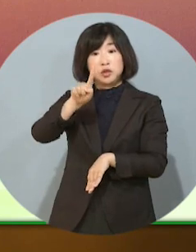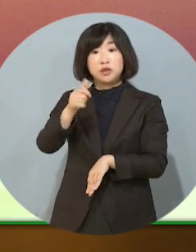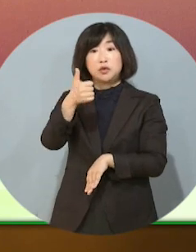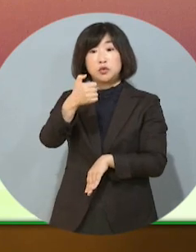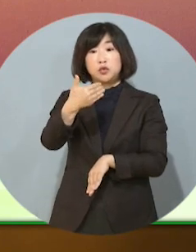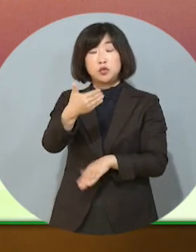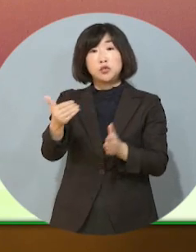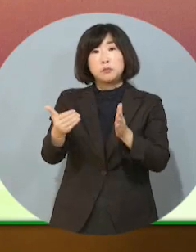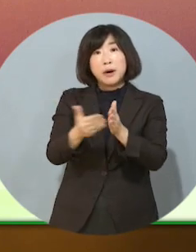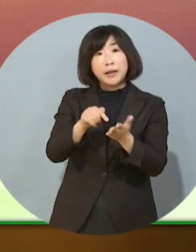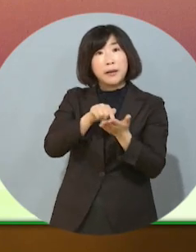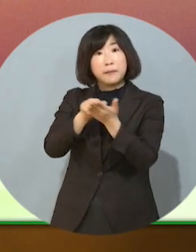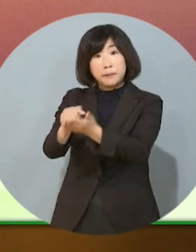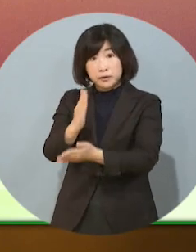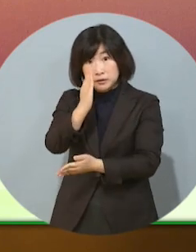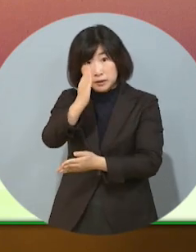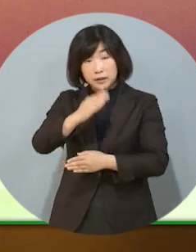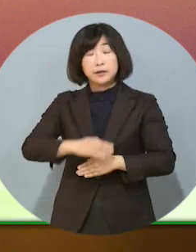申し込み